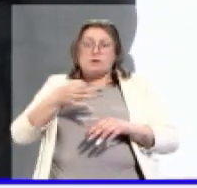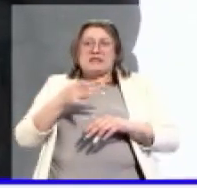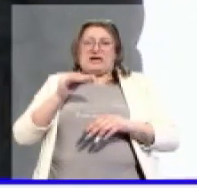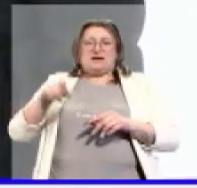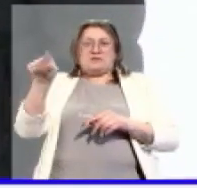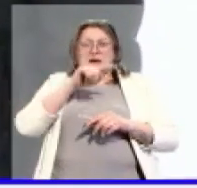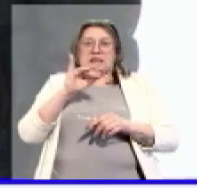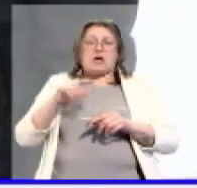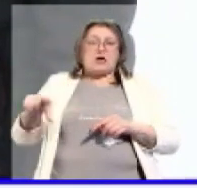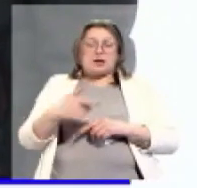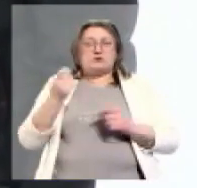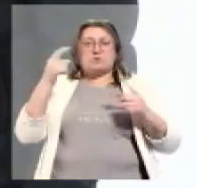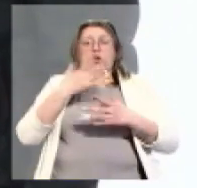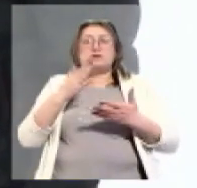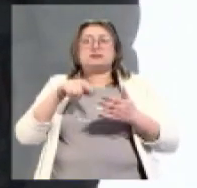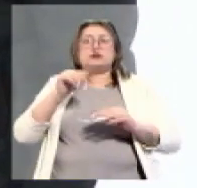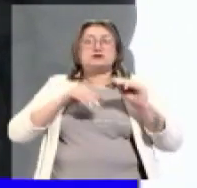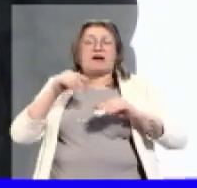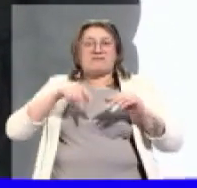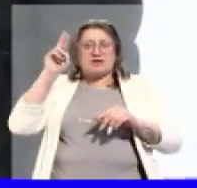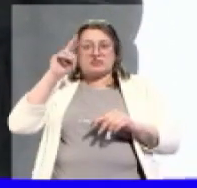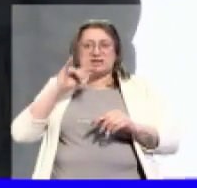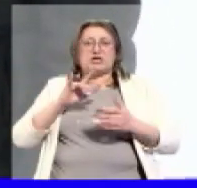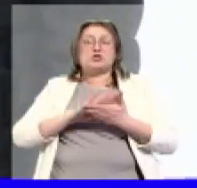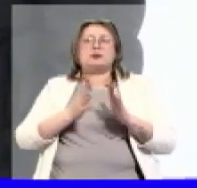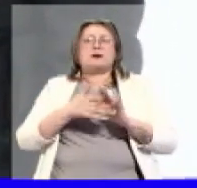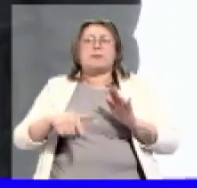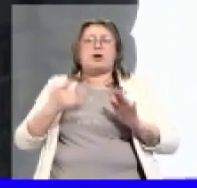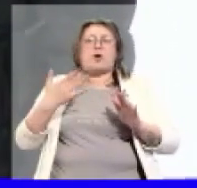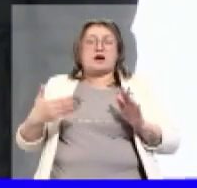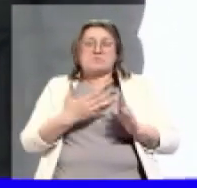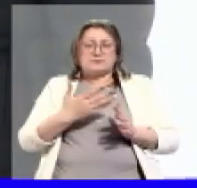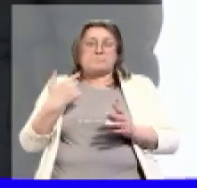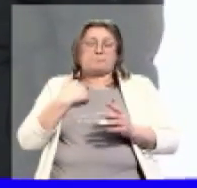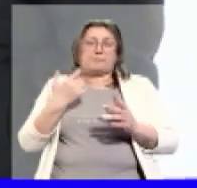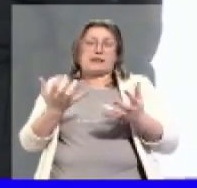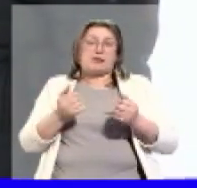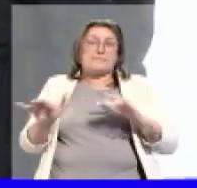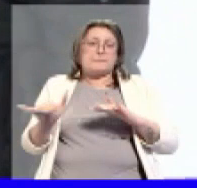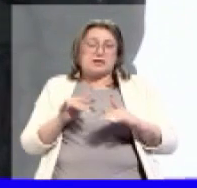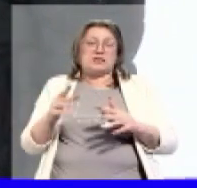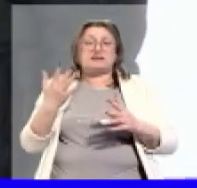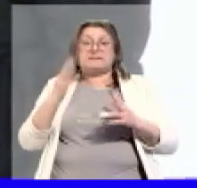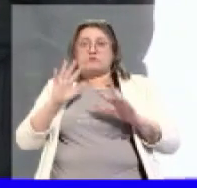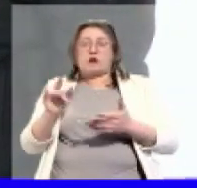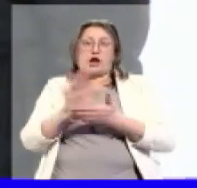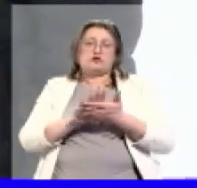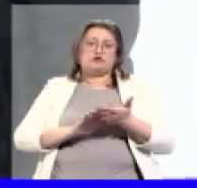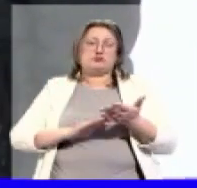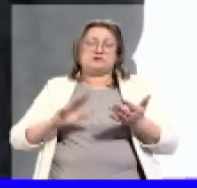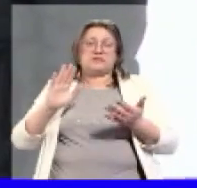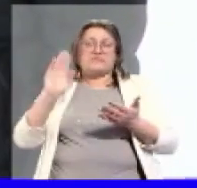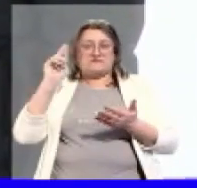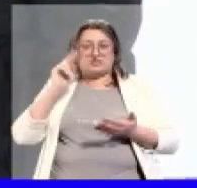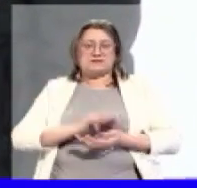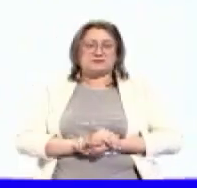Бұл бізге судың құрамы мен балықтардың жағдайын білуге септігін тигізеді. Шыққан қорытынды бойынша тиісті шаралар қабылдап, судың құрамын тазарту